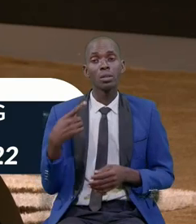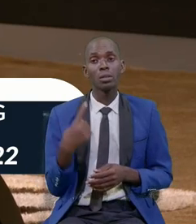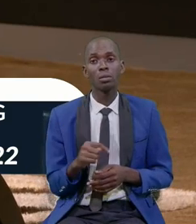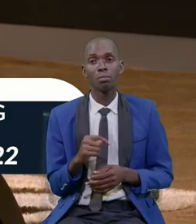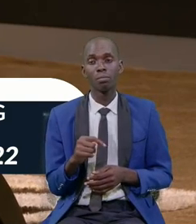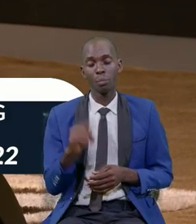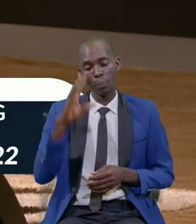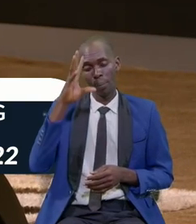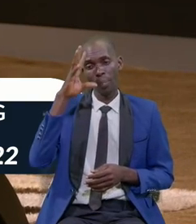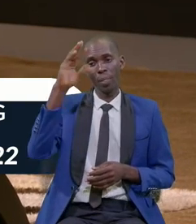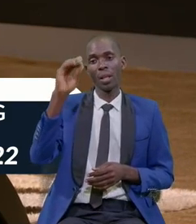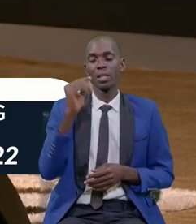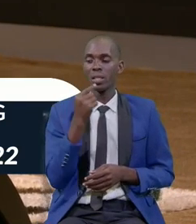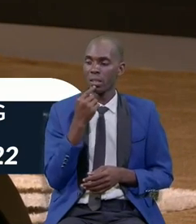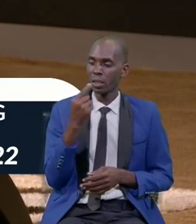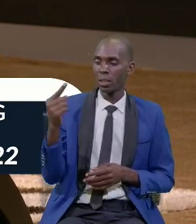Josué 2, 17.